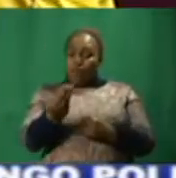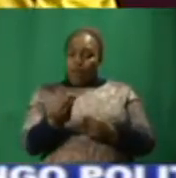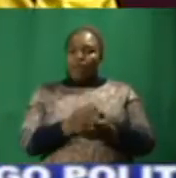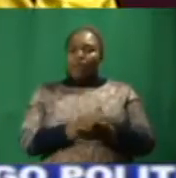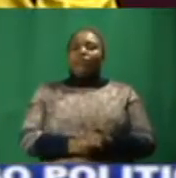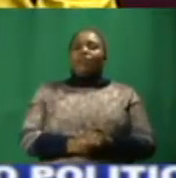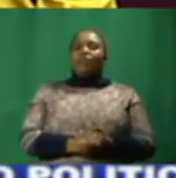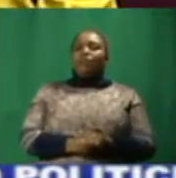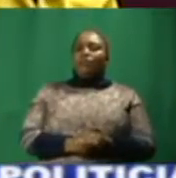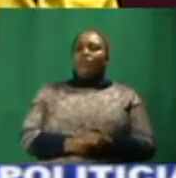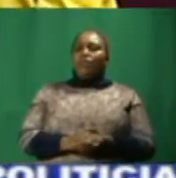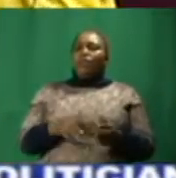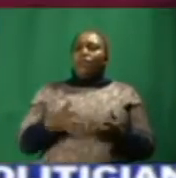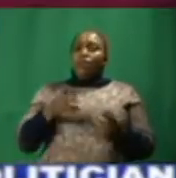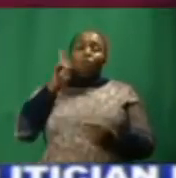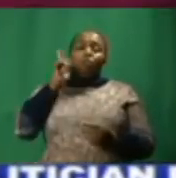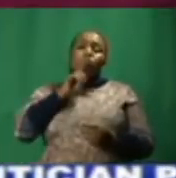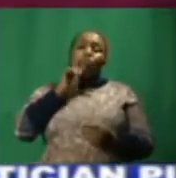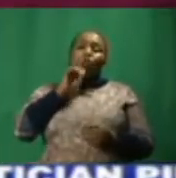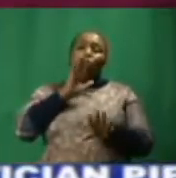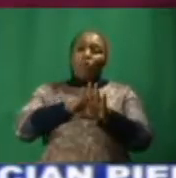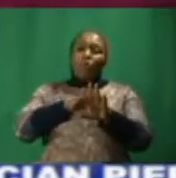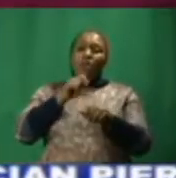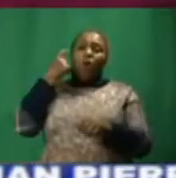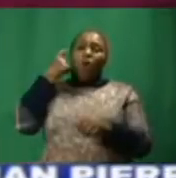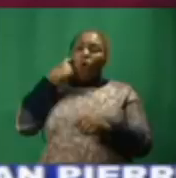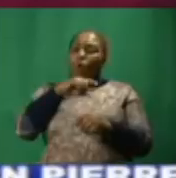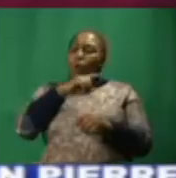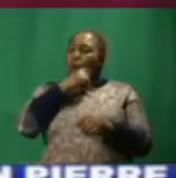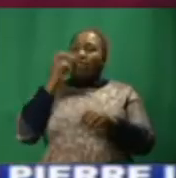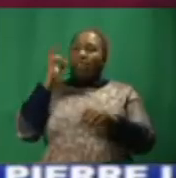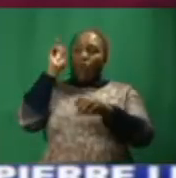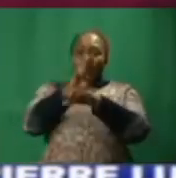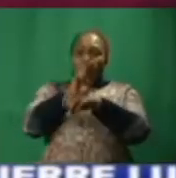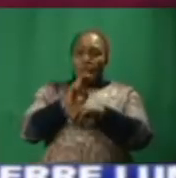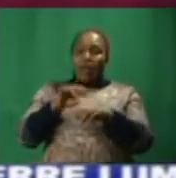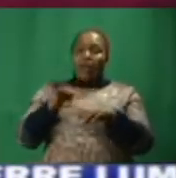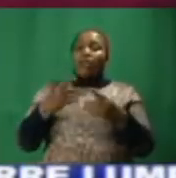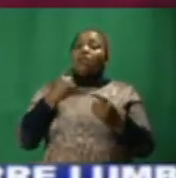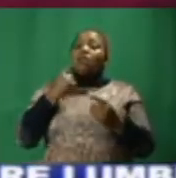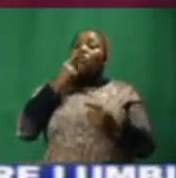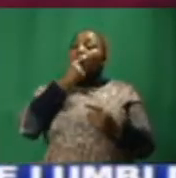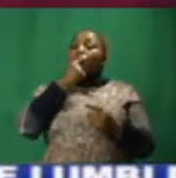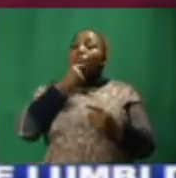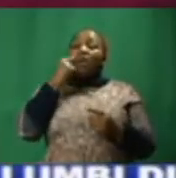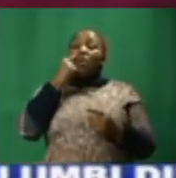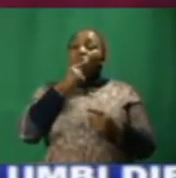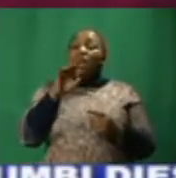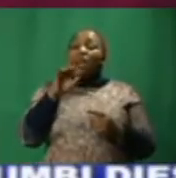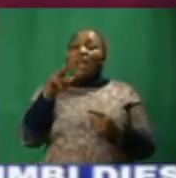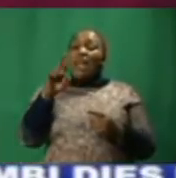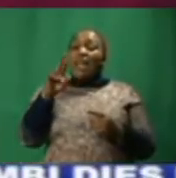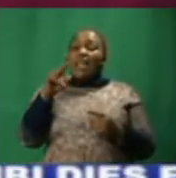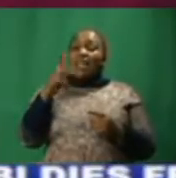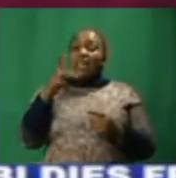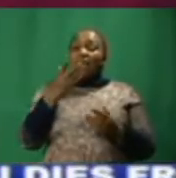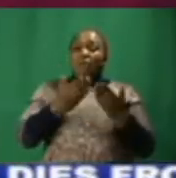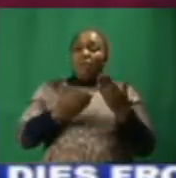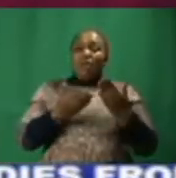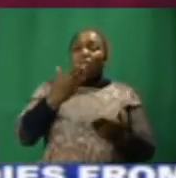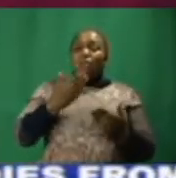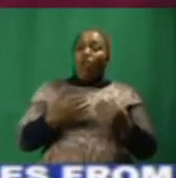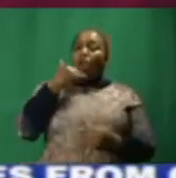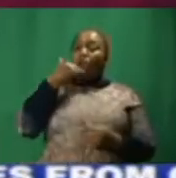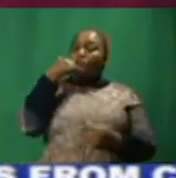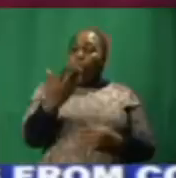anake umfana ukuthi akashisi ngalokwecile uyamilwa ngiyo iresho umlomo uyacala ukuthi ubabovu uyahlanda maybe ngalokwecile maybe lo munyu utakusho